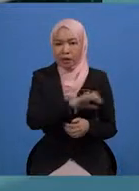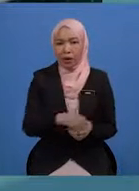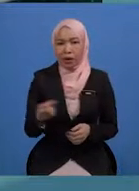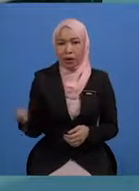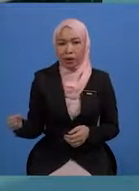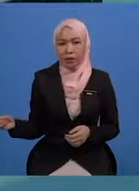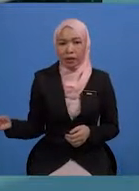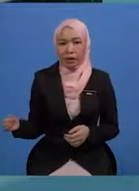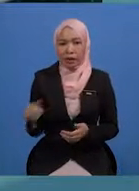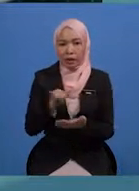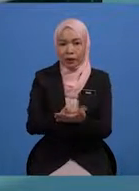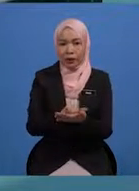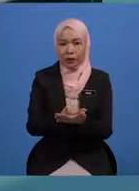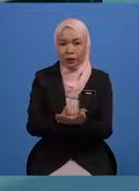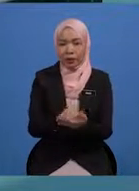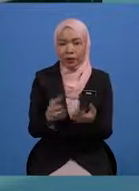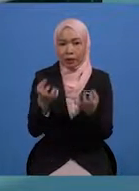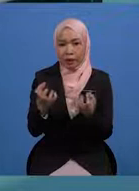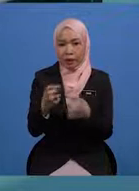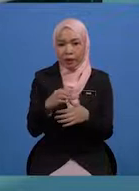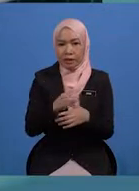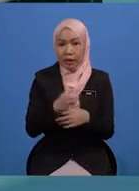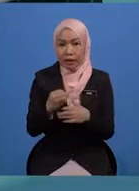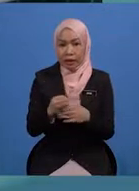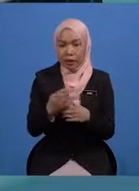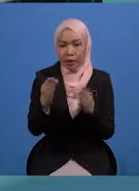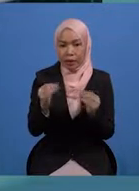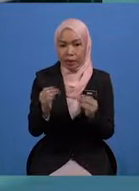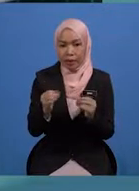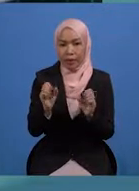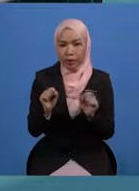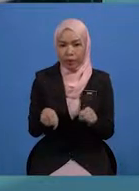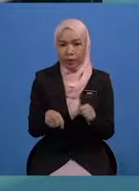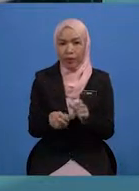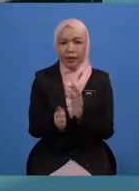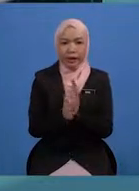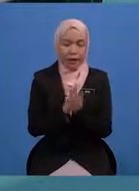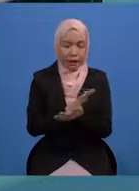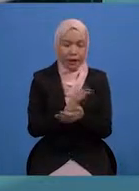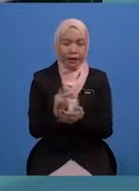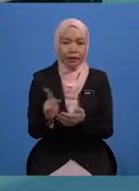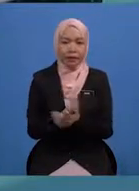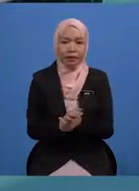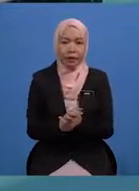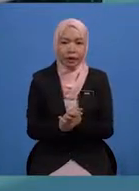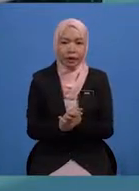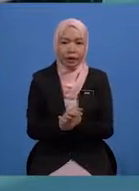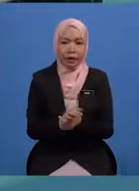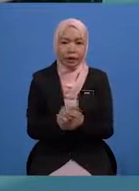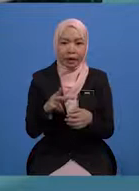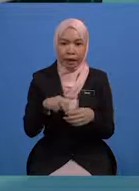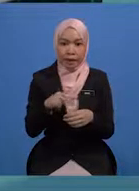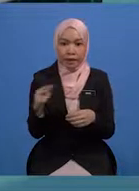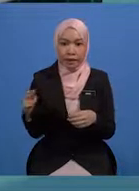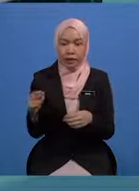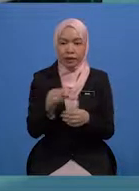lembut. Teknik yang kita gunakan untuk menghasilkan gambaran batu ini amat persesuaian. Ia